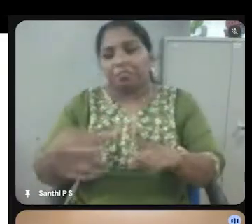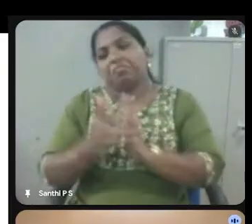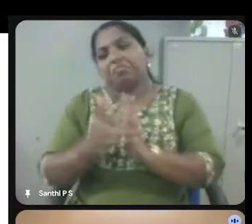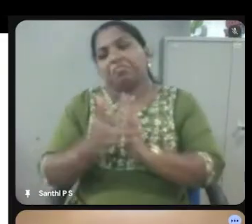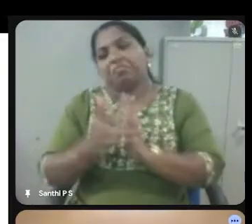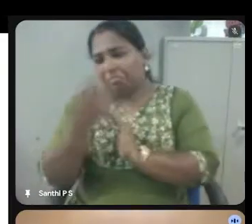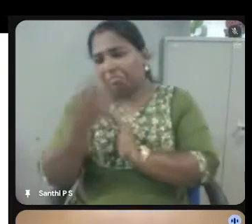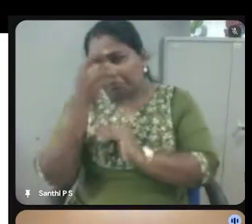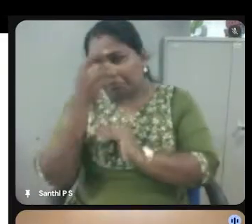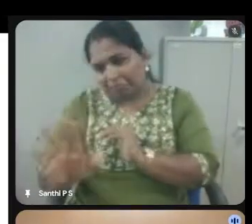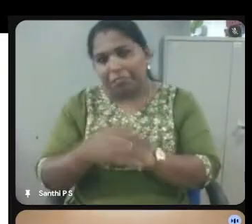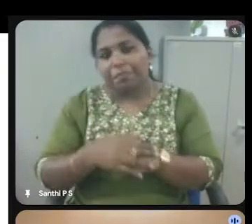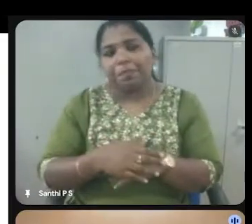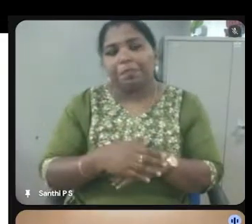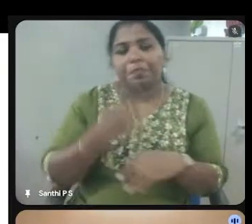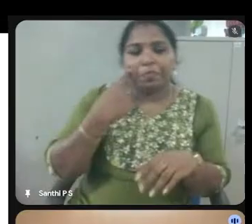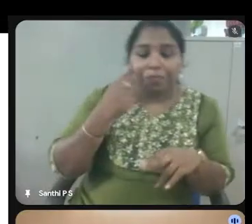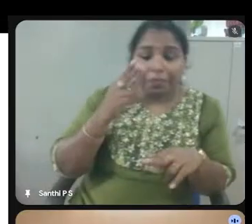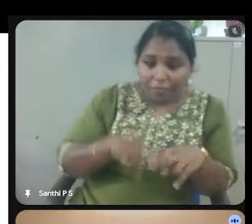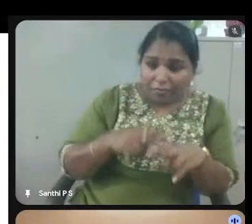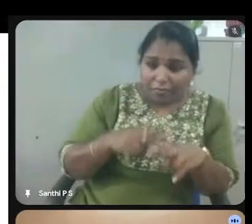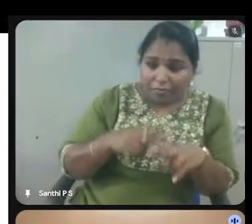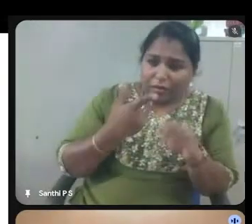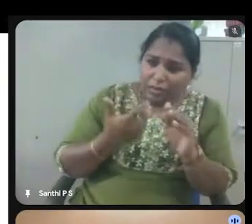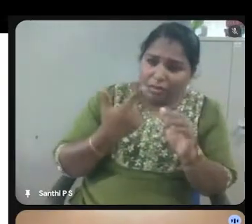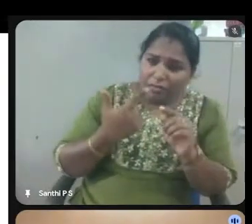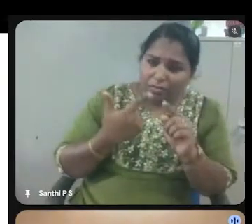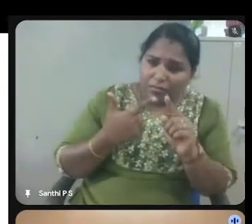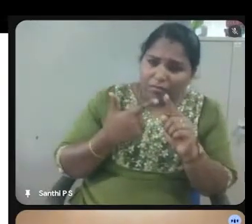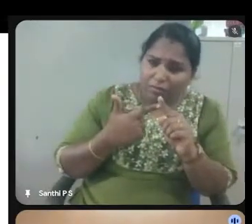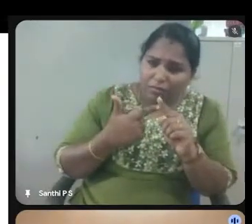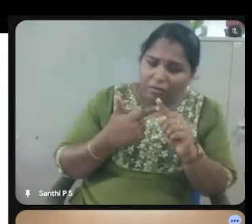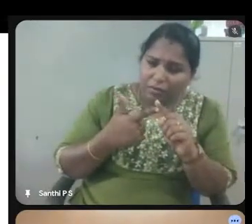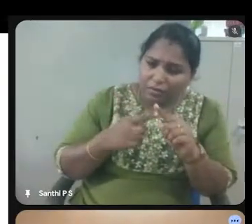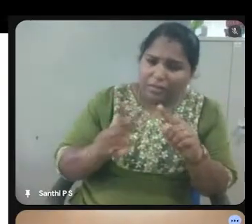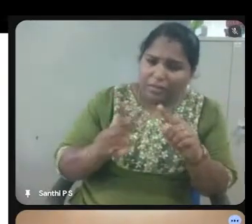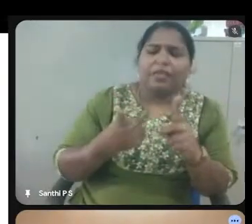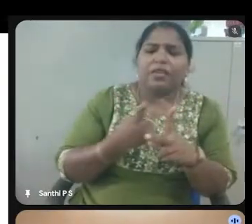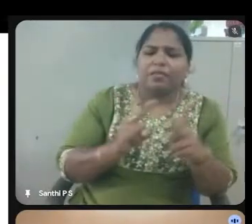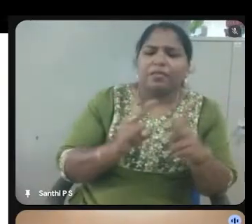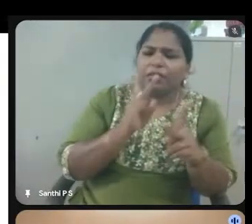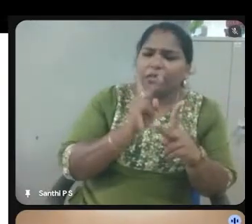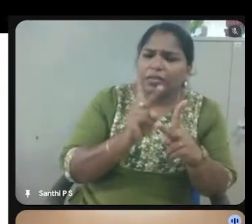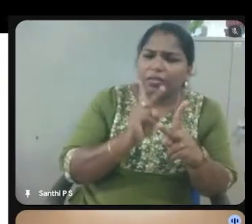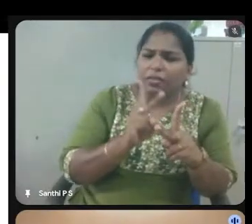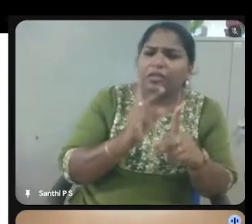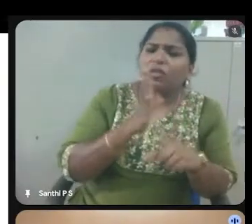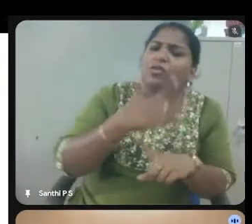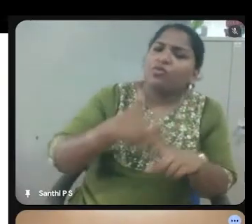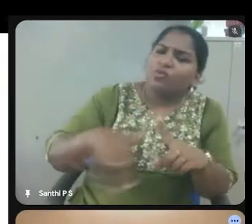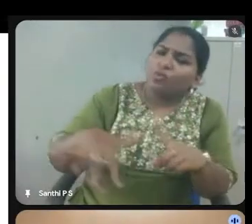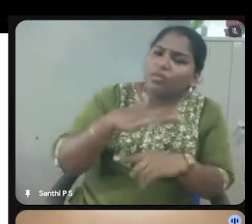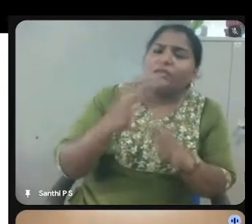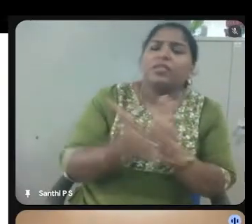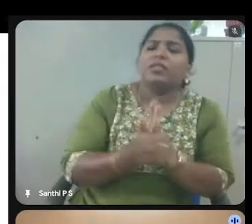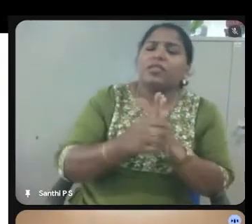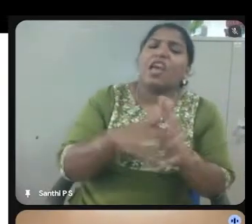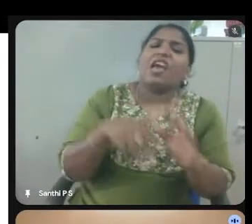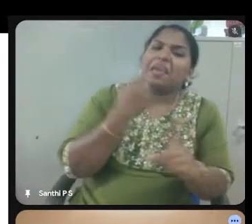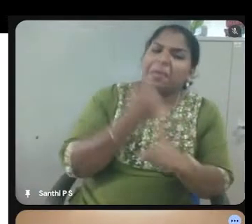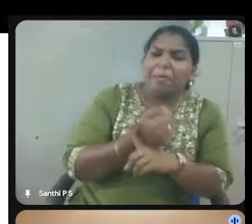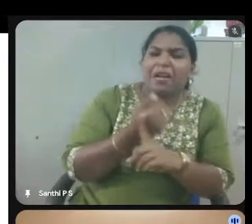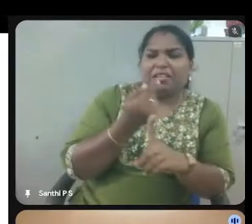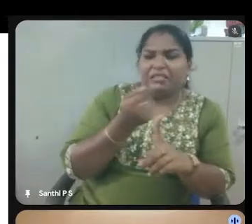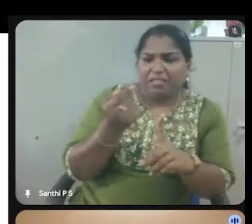എന്നാണ്. അതായത് സ്ക്രീൻ ടൈം ഒരുപാട് കൂടുന്ന കുട്ടികൾ ലാംഗ്വേജ് ഡിലേ മാത്രമല്ല സോഷ്യൽ സ്കിൽസും അഫക്ട്